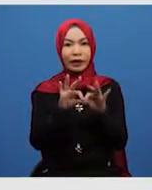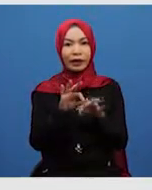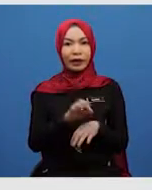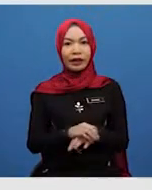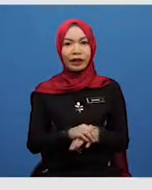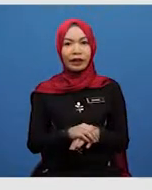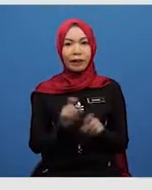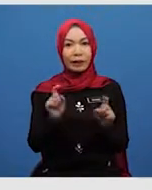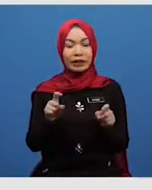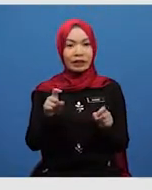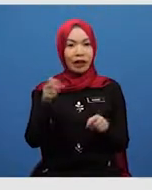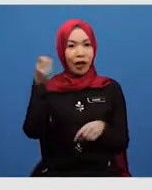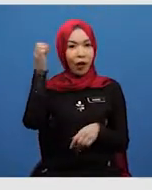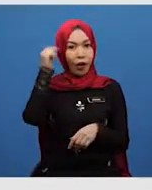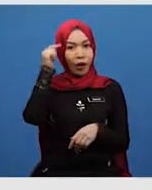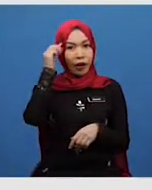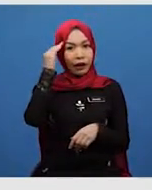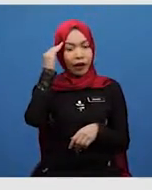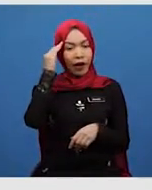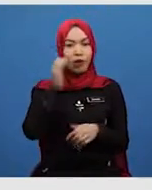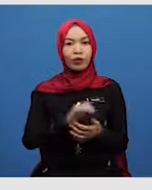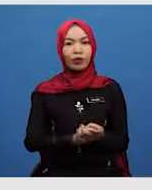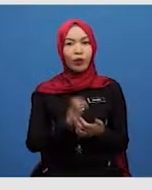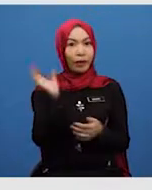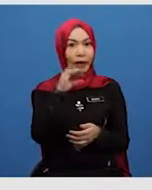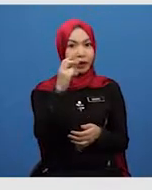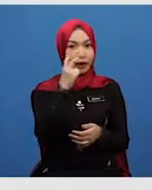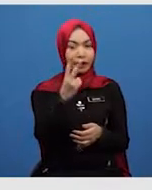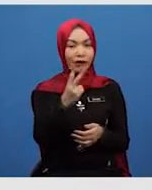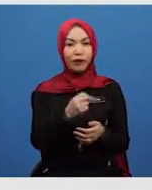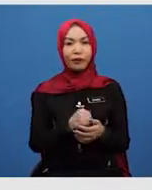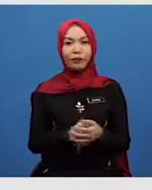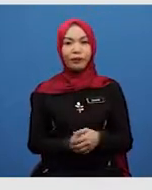diamalkan Mari kita teliti satu persatu